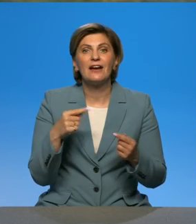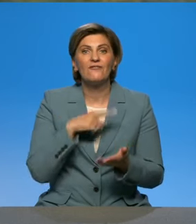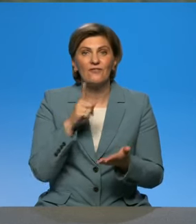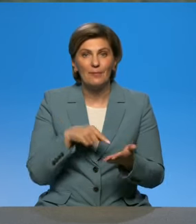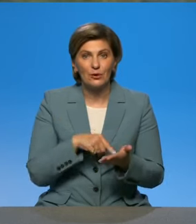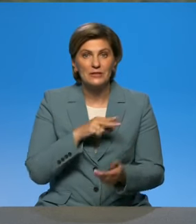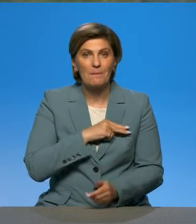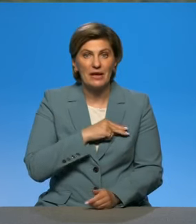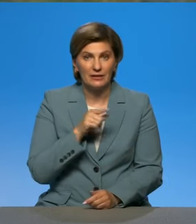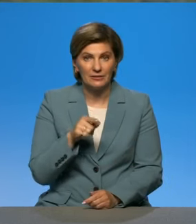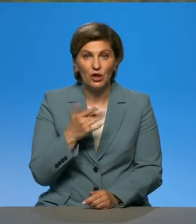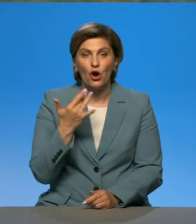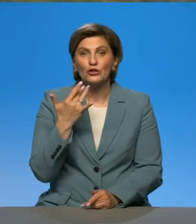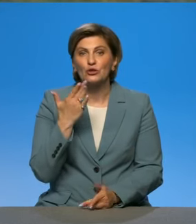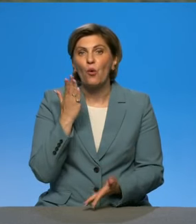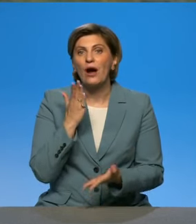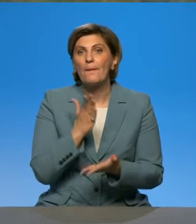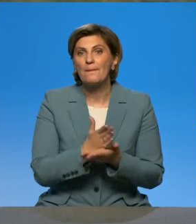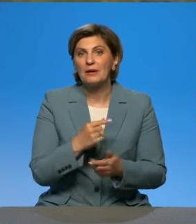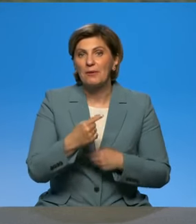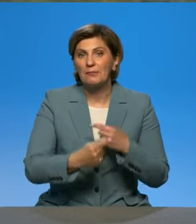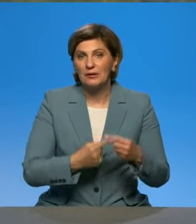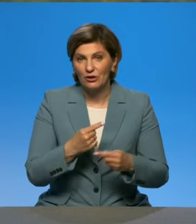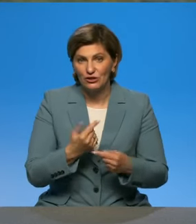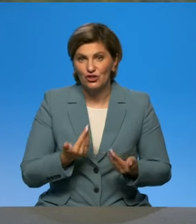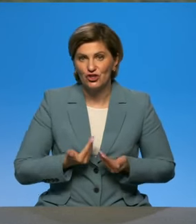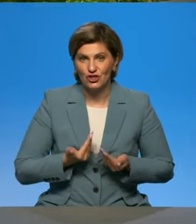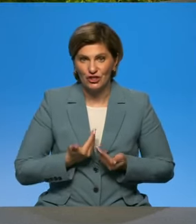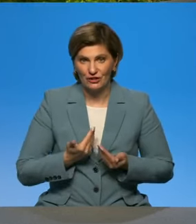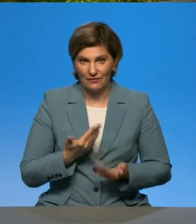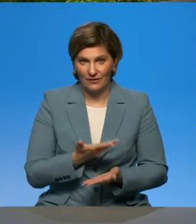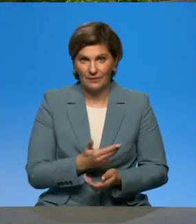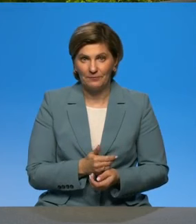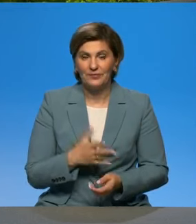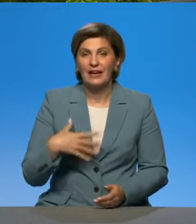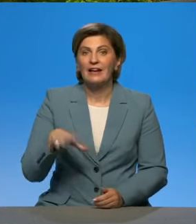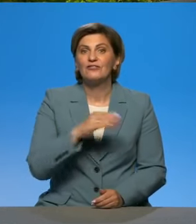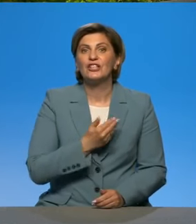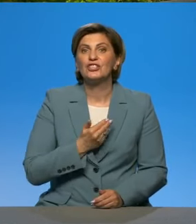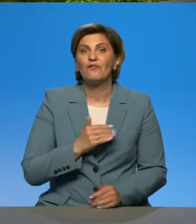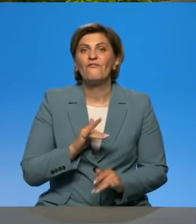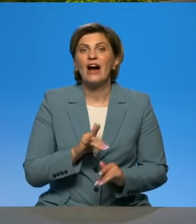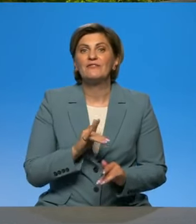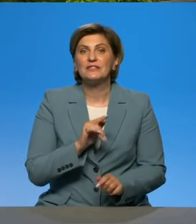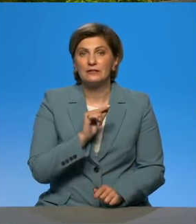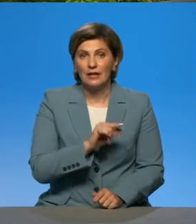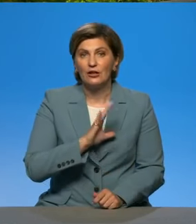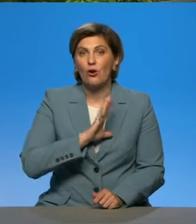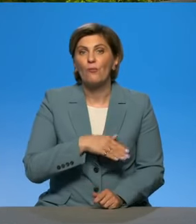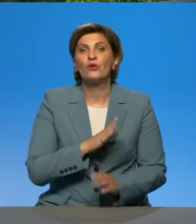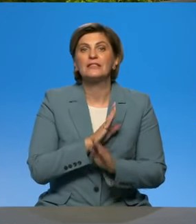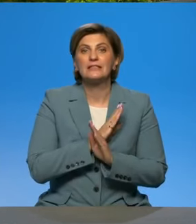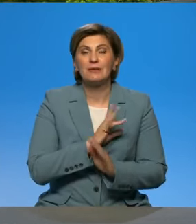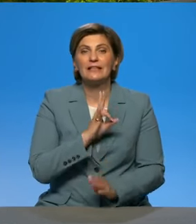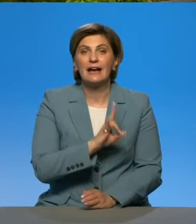край. Сколько прямых потомков Николая Миклуха-Маклая живет в настоящее время и где? Живут они все в Австралии. Мы должны понимать, что после смерти Николая